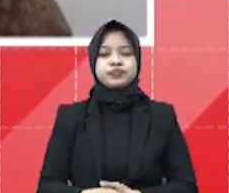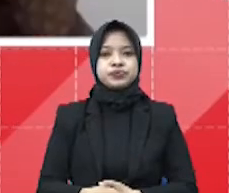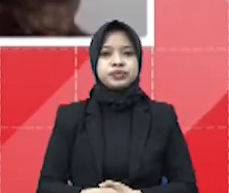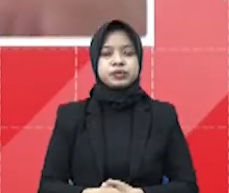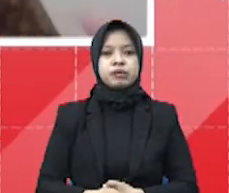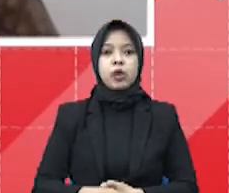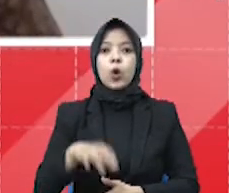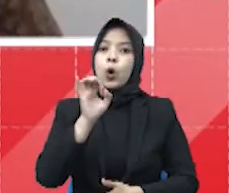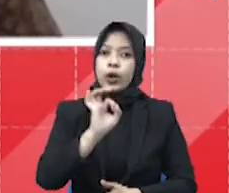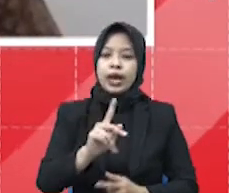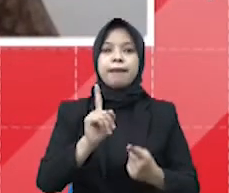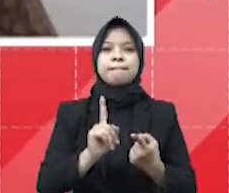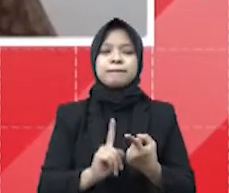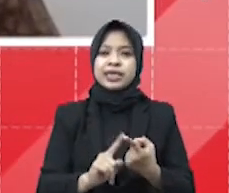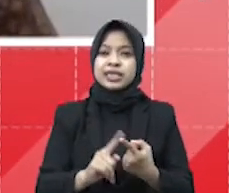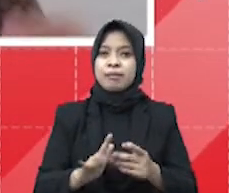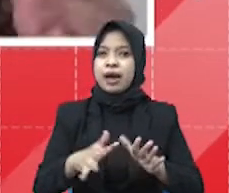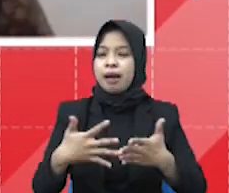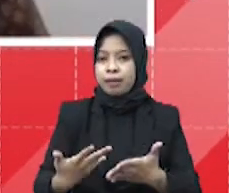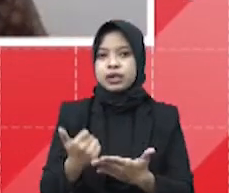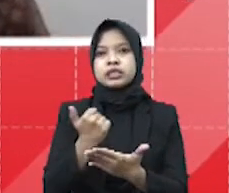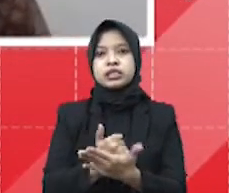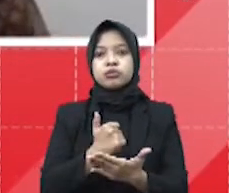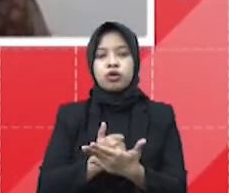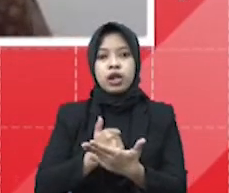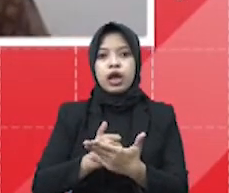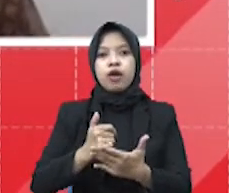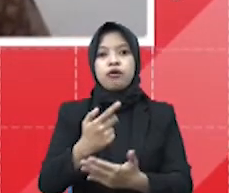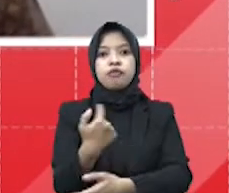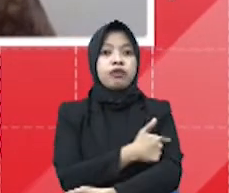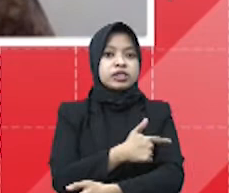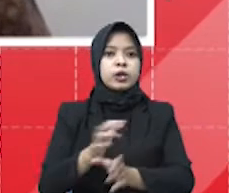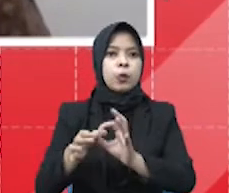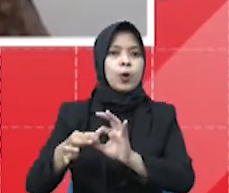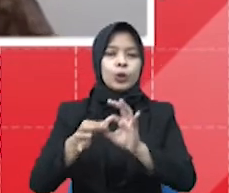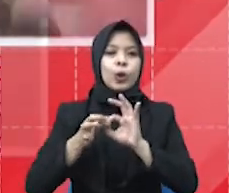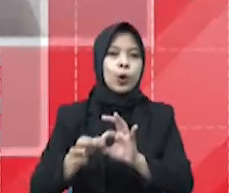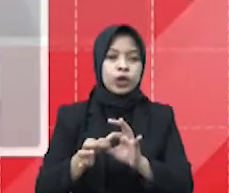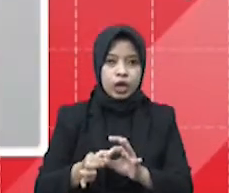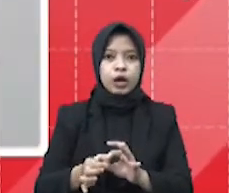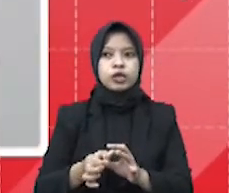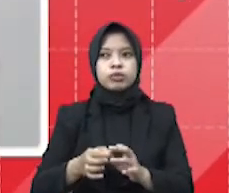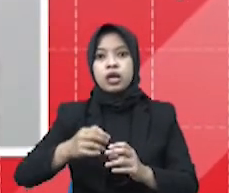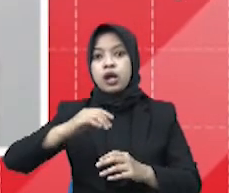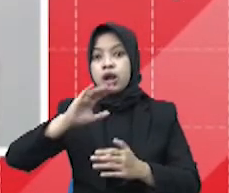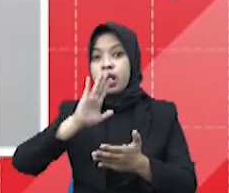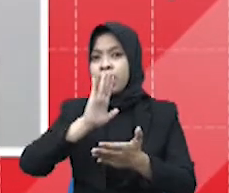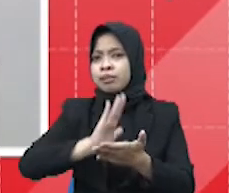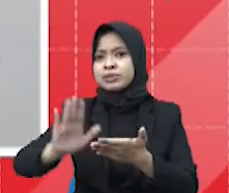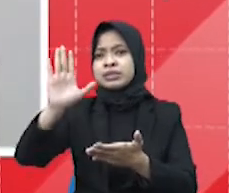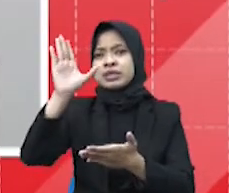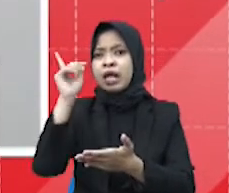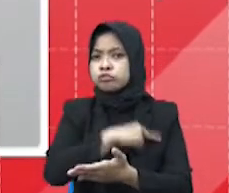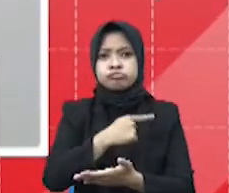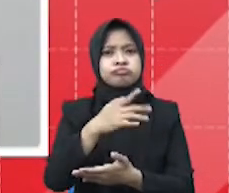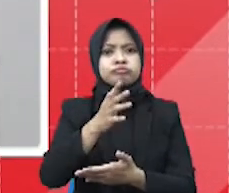Pertama adalah harus diperhatikan bahwa vaksinasi gotong royong ini tidak menggugurkan narasi vaksin gratis. Itu yang